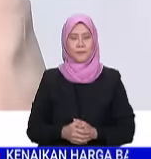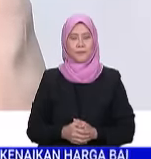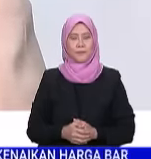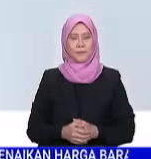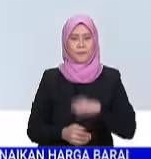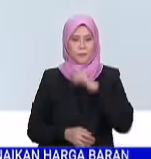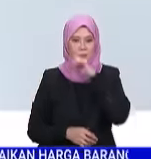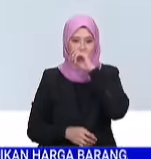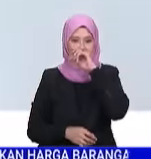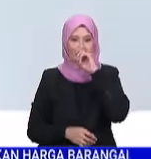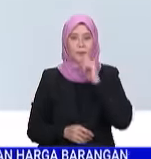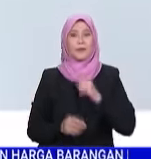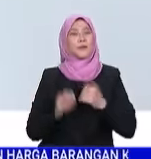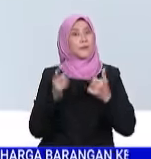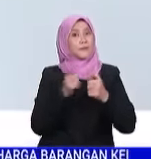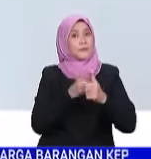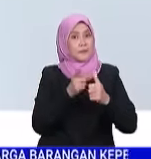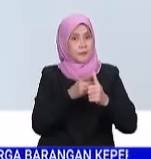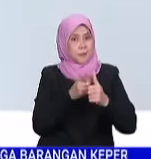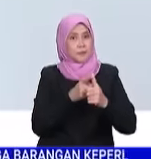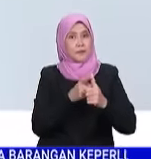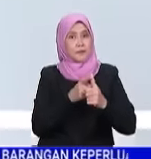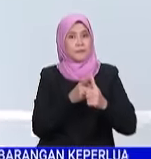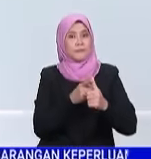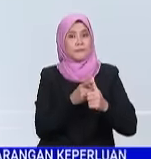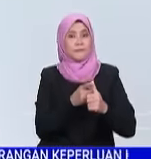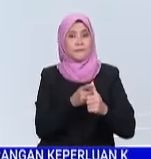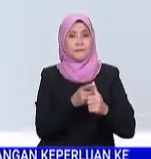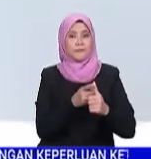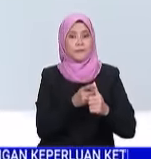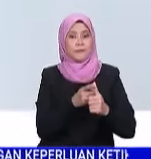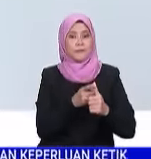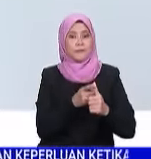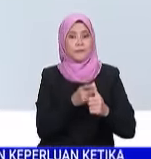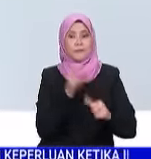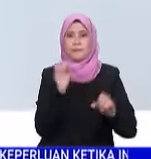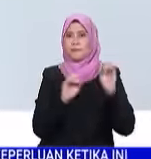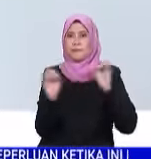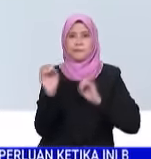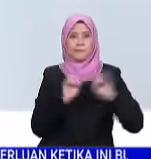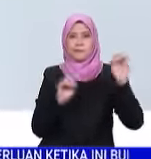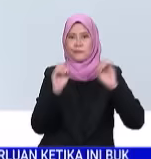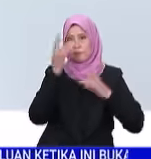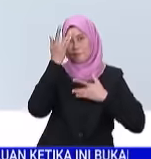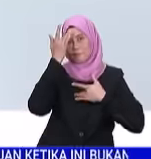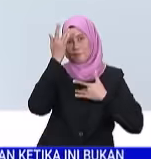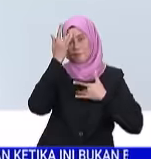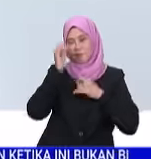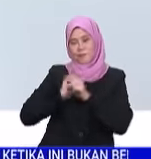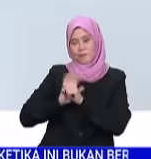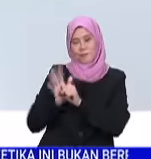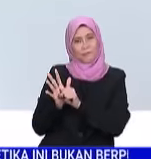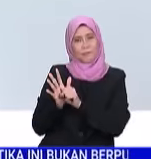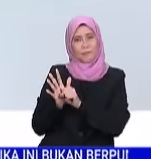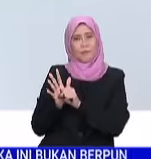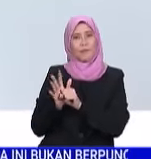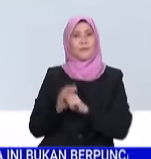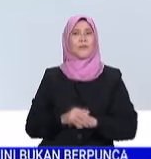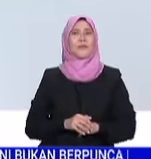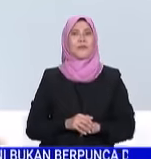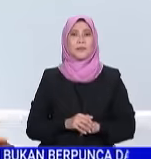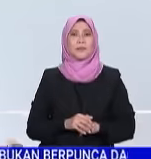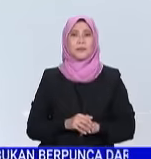MKN syarat pertama yang mereka tidak ada simptom covid dan